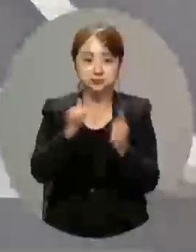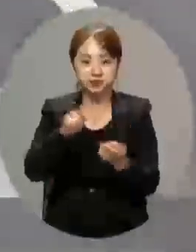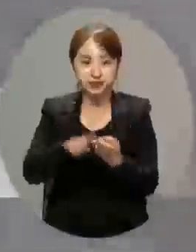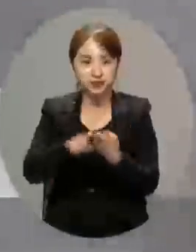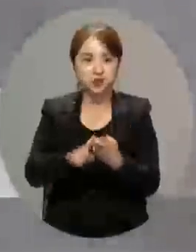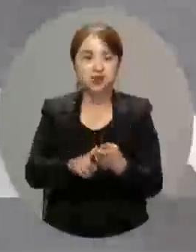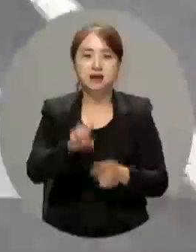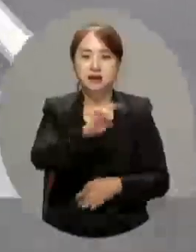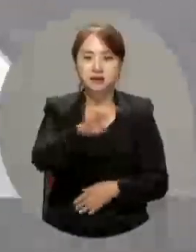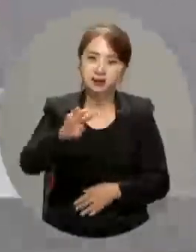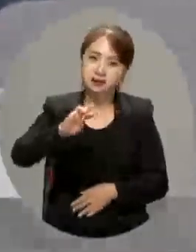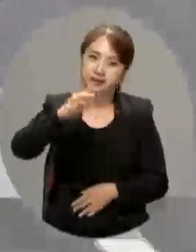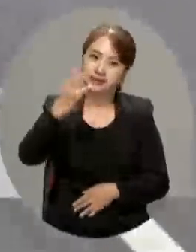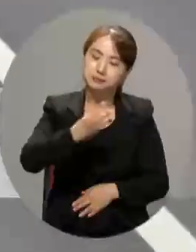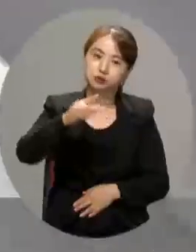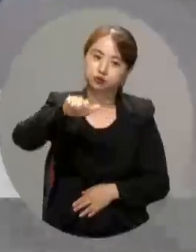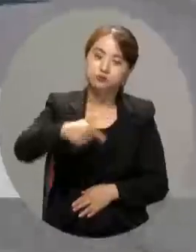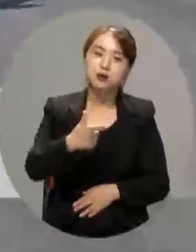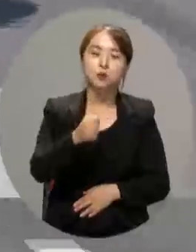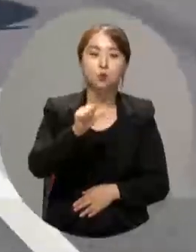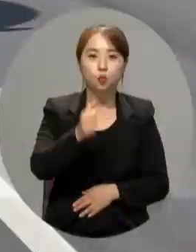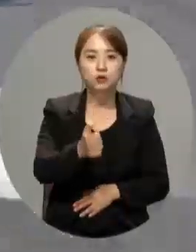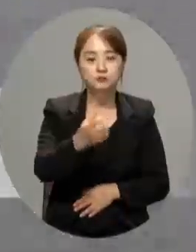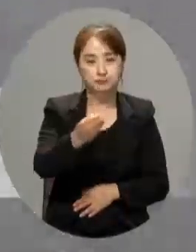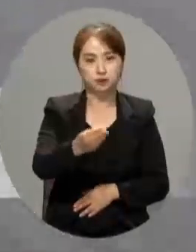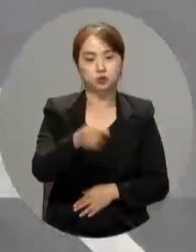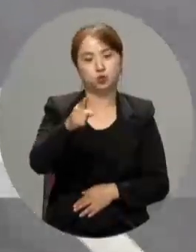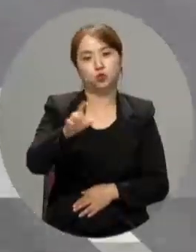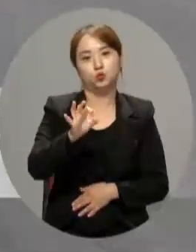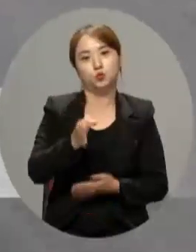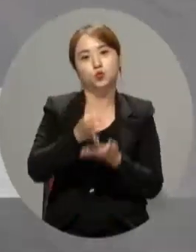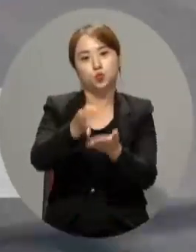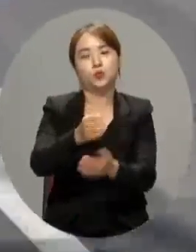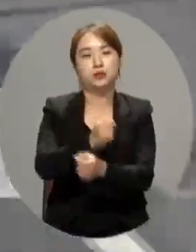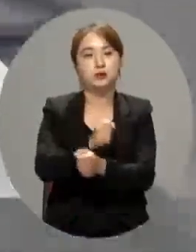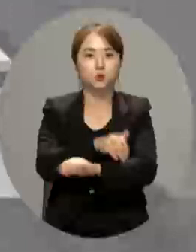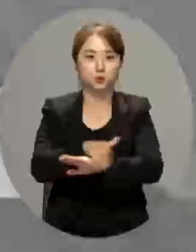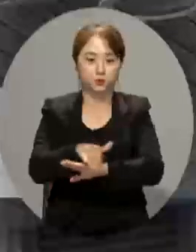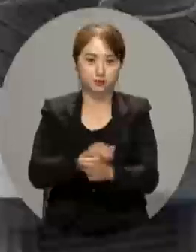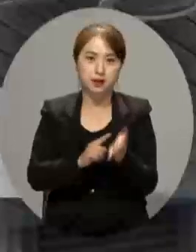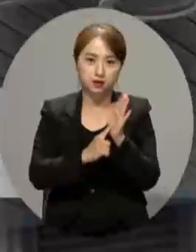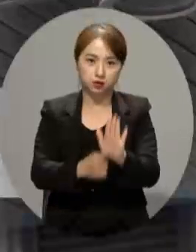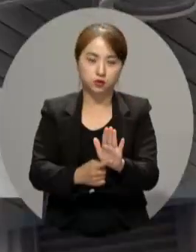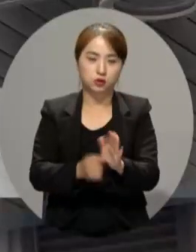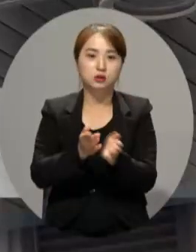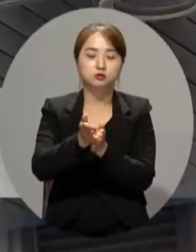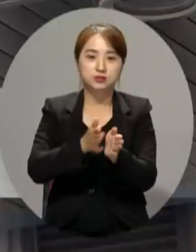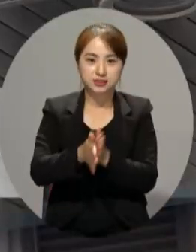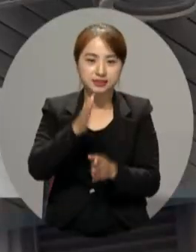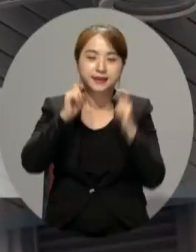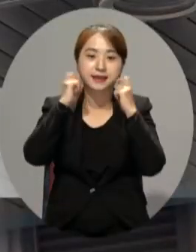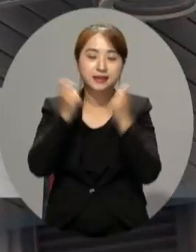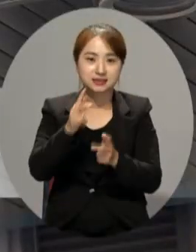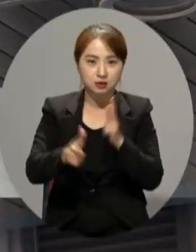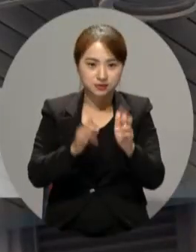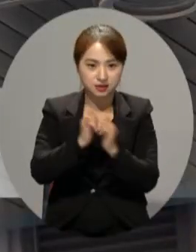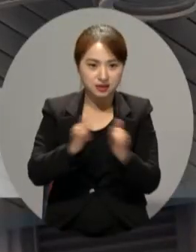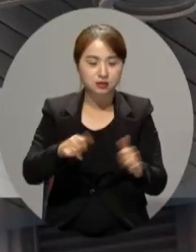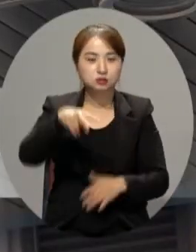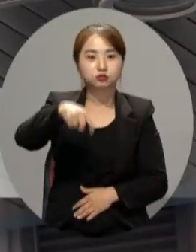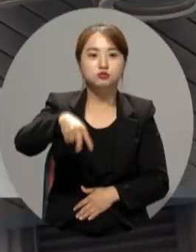최대 3,650만원에 구매 보조금을 지급한다고 밝혔습니다 군산시는 민간사업자가